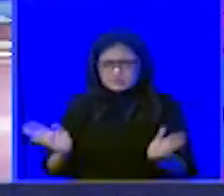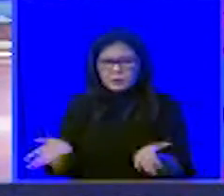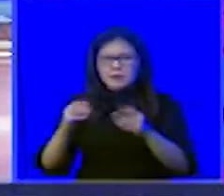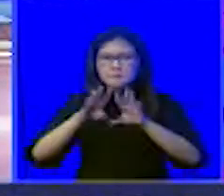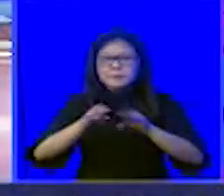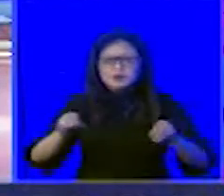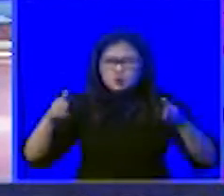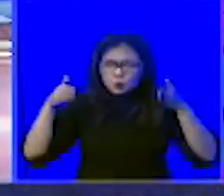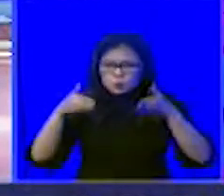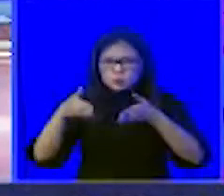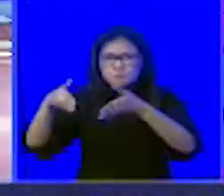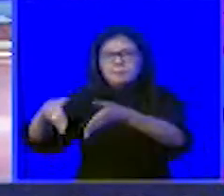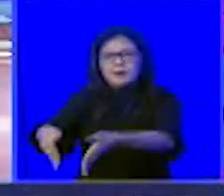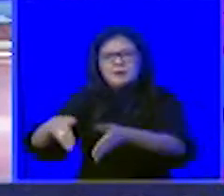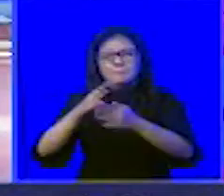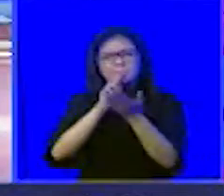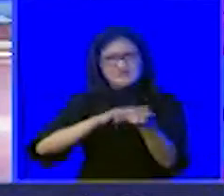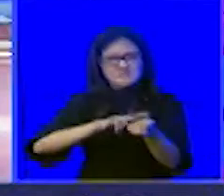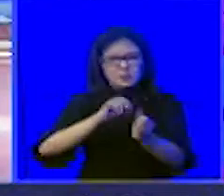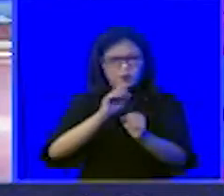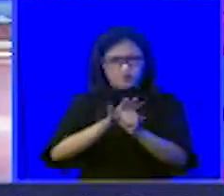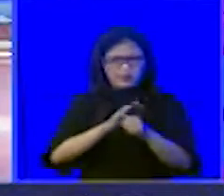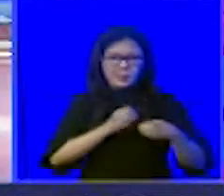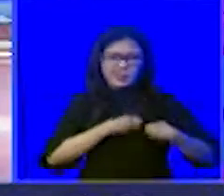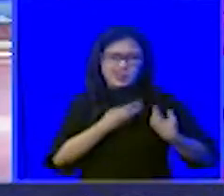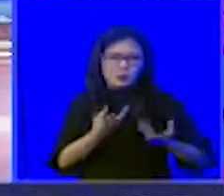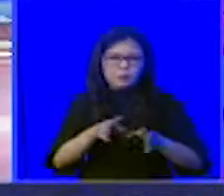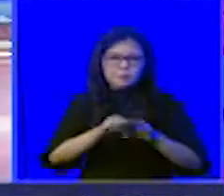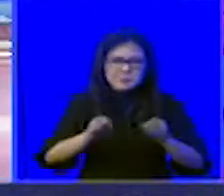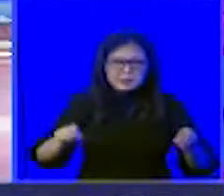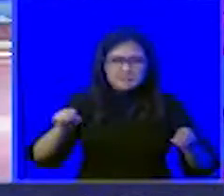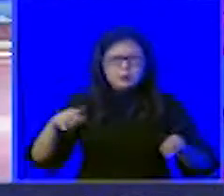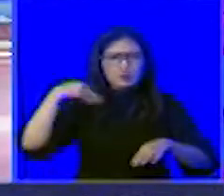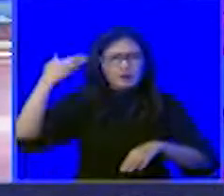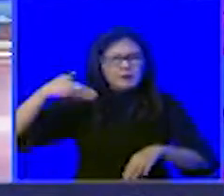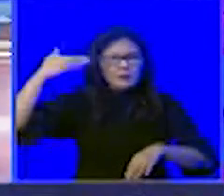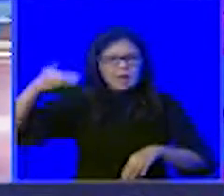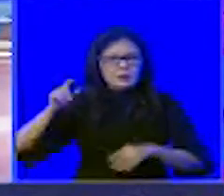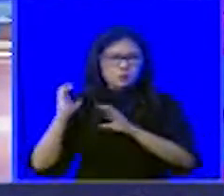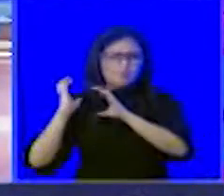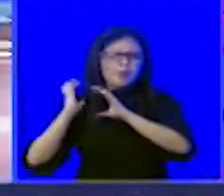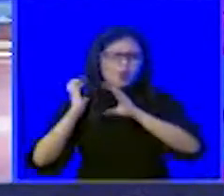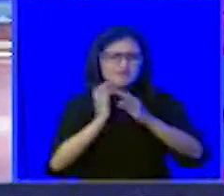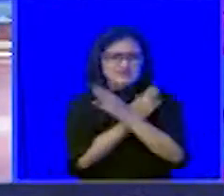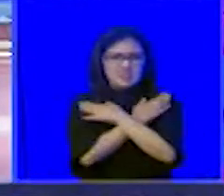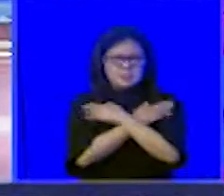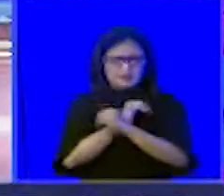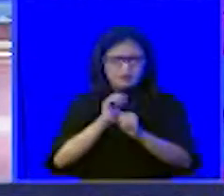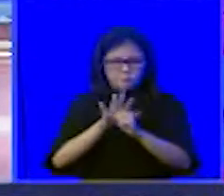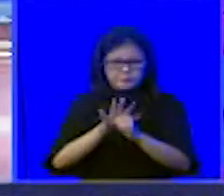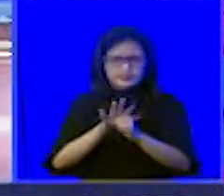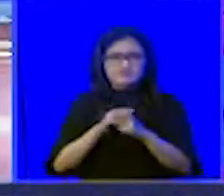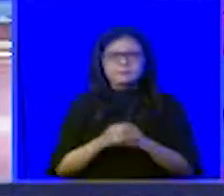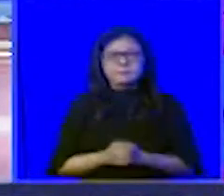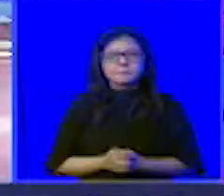COVID-19. Relawan akan dijadikan pekerja harian lepas untuk memikul dan menguburkan jenazah pasien COVID-19. Dan berikut pernyataan Wali Kota Bandung, Odet